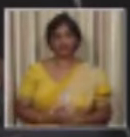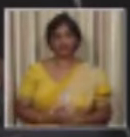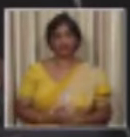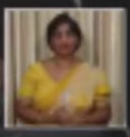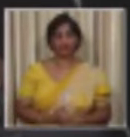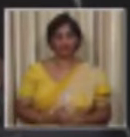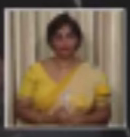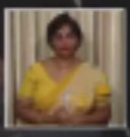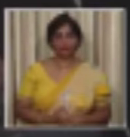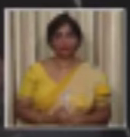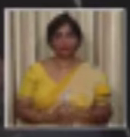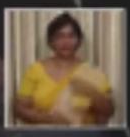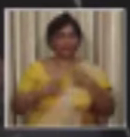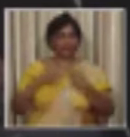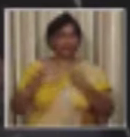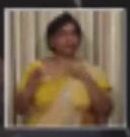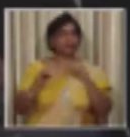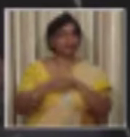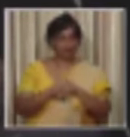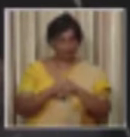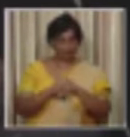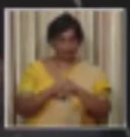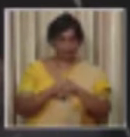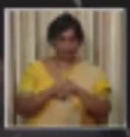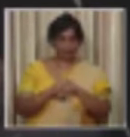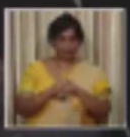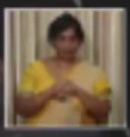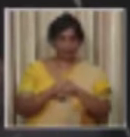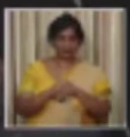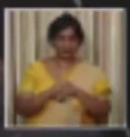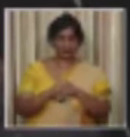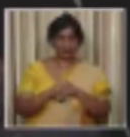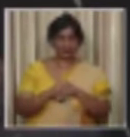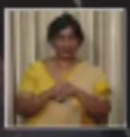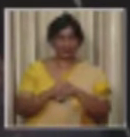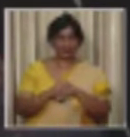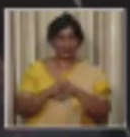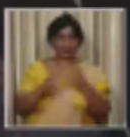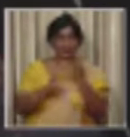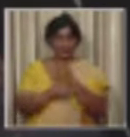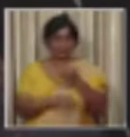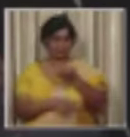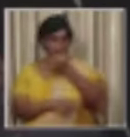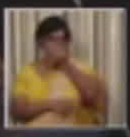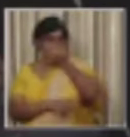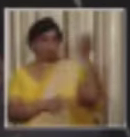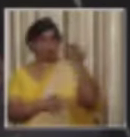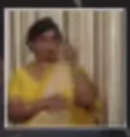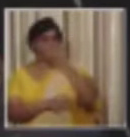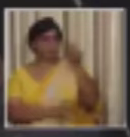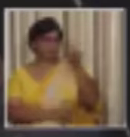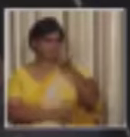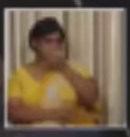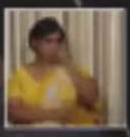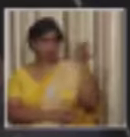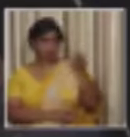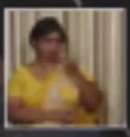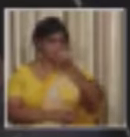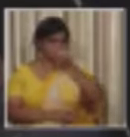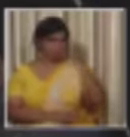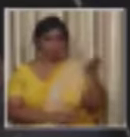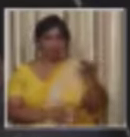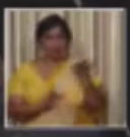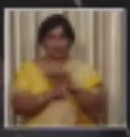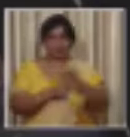ඊට පස්සේ මේ විවාදේ ළඟට එනකොට ගඳාව සිංහ රජාට මේ ගඳත් එක්ක